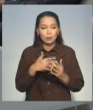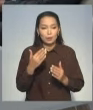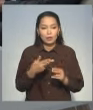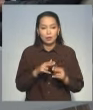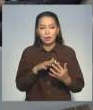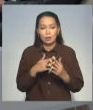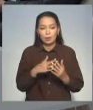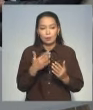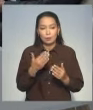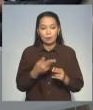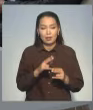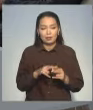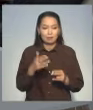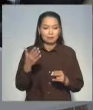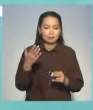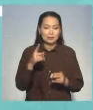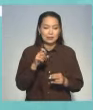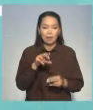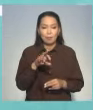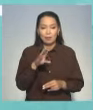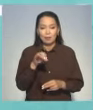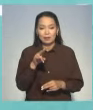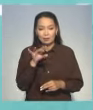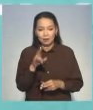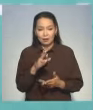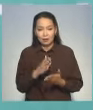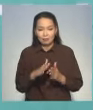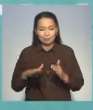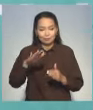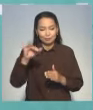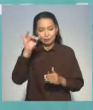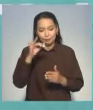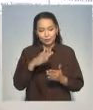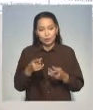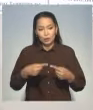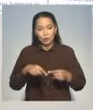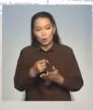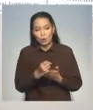поселки граничат с заповедником. На выездном заседании подняли вопрос, чтобы сенокосные земли резервата